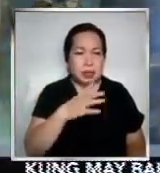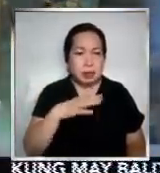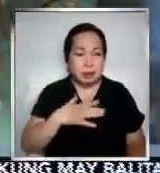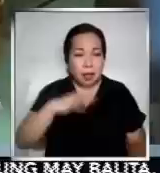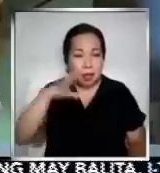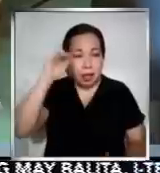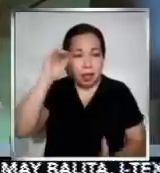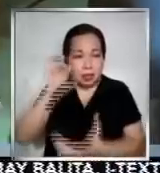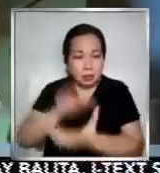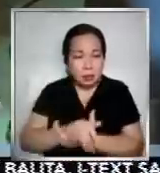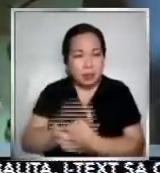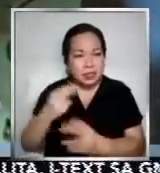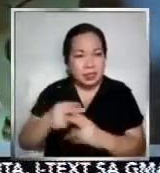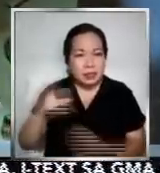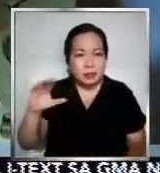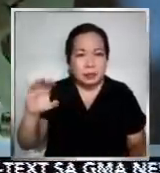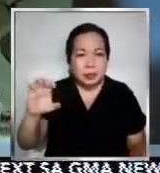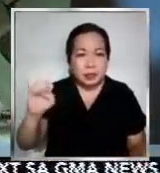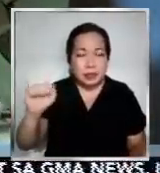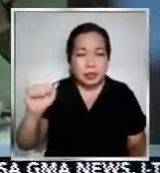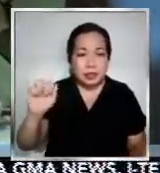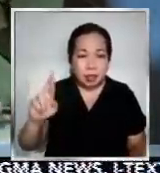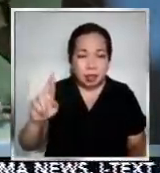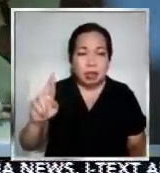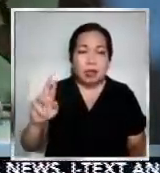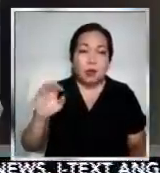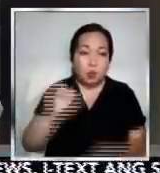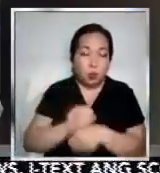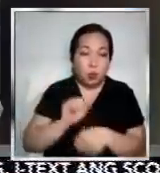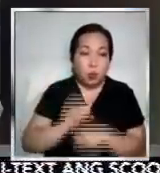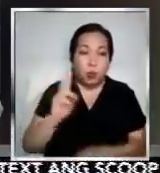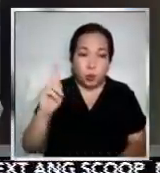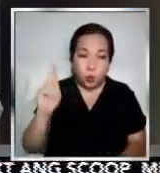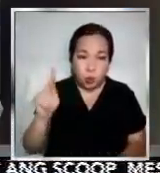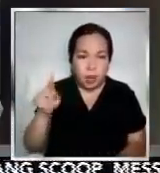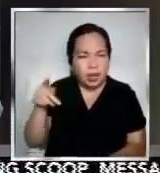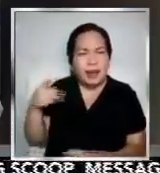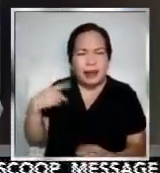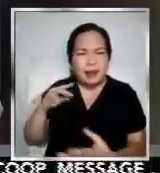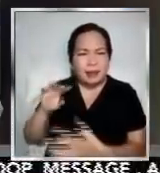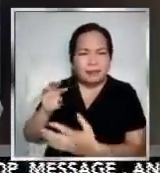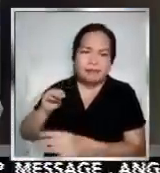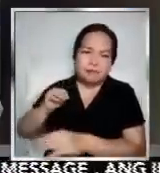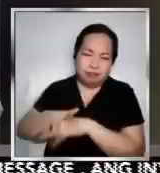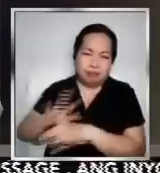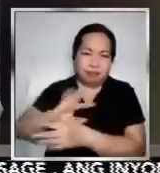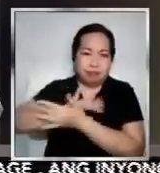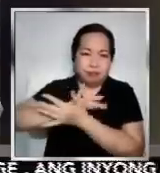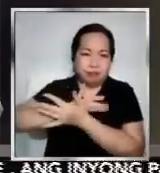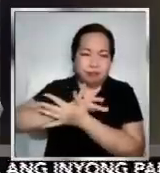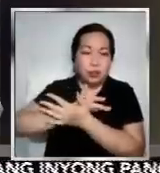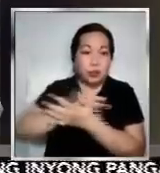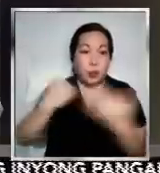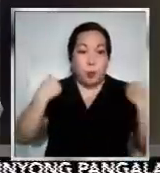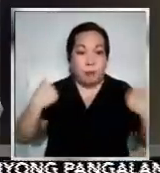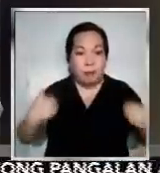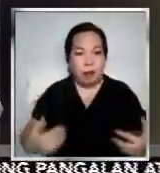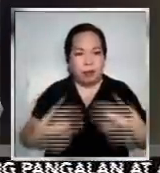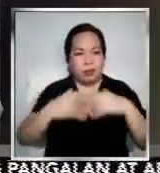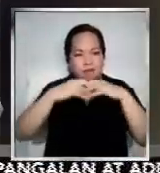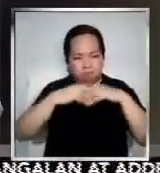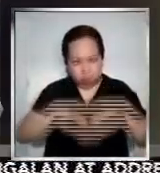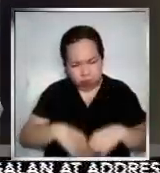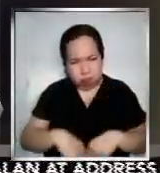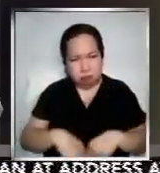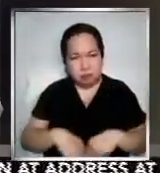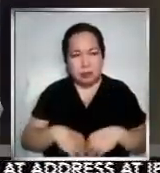worker sa United Kingdom si Cesar na tinamaan ng COVID-19. Mabilis daw na nag-deteriorate ang kondisyon ni Cesar mula nang dalhin sa ospital